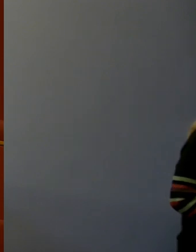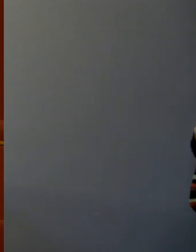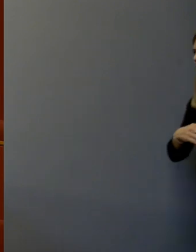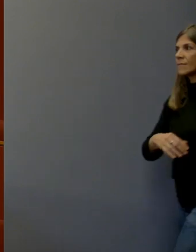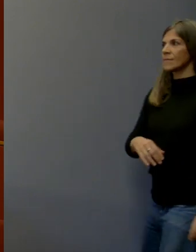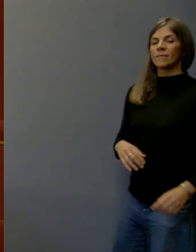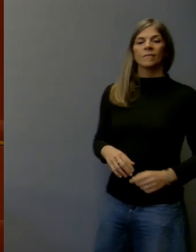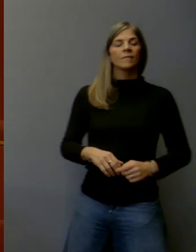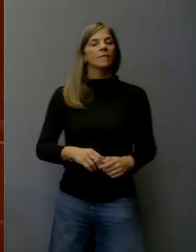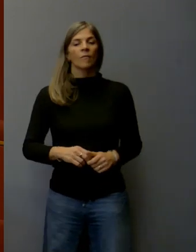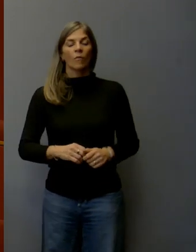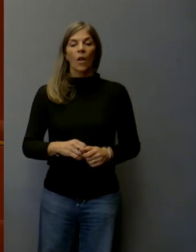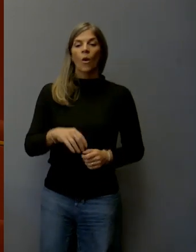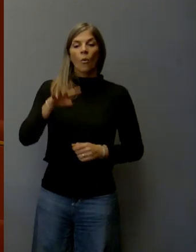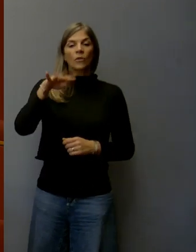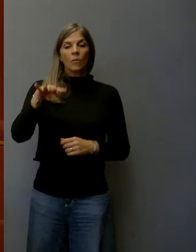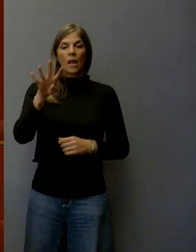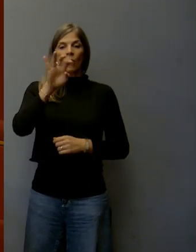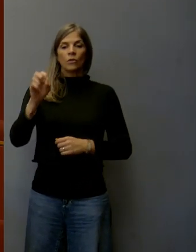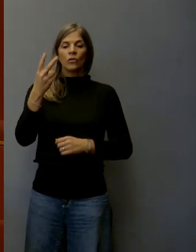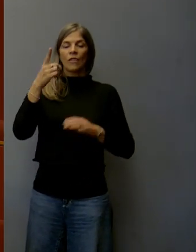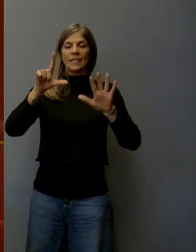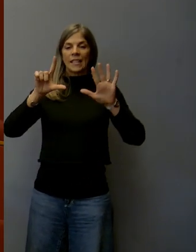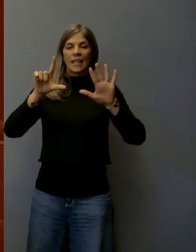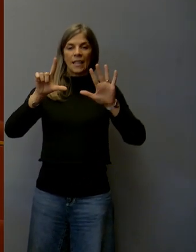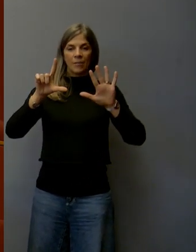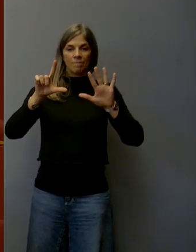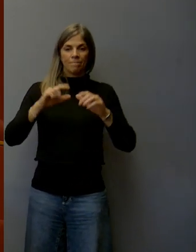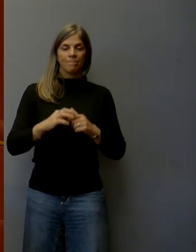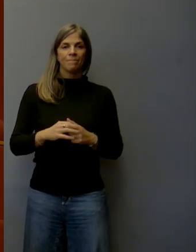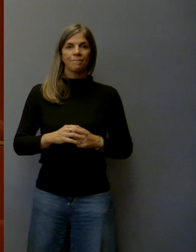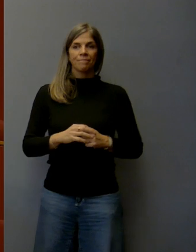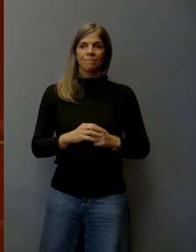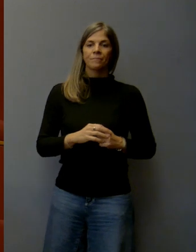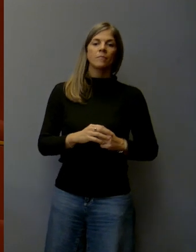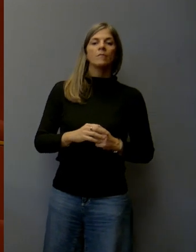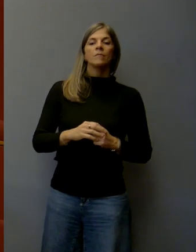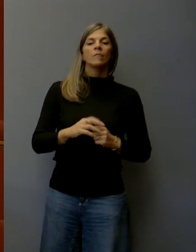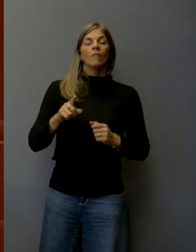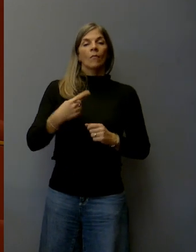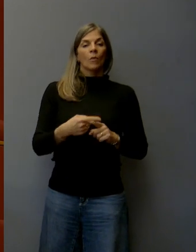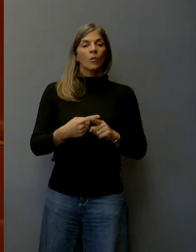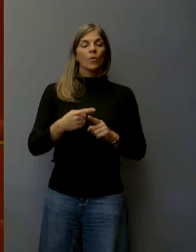4427 ora il 4427 e il